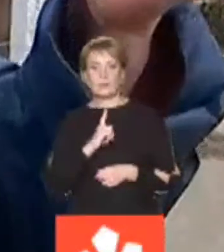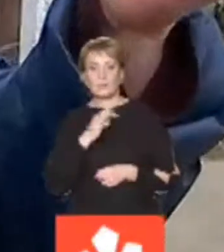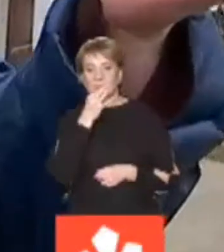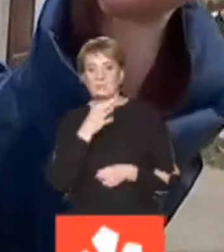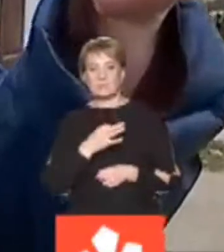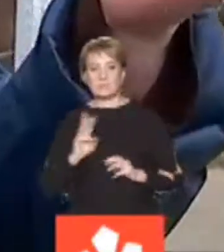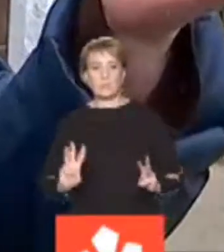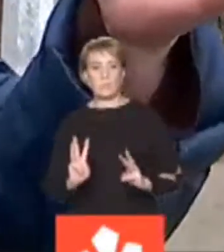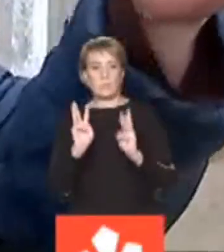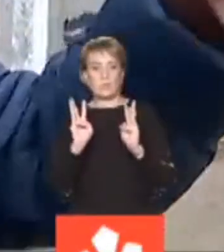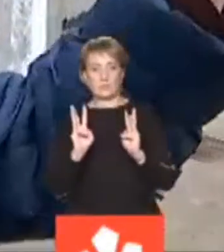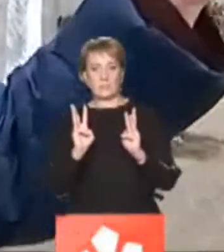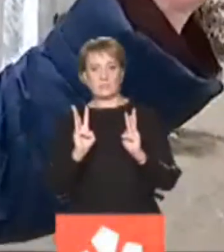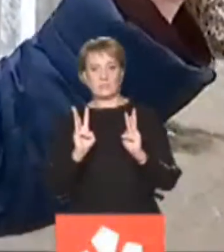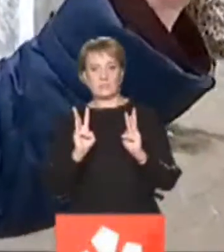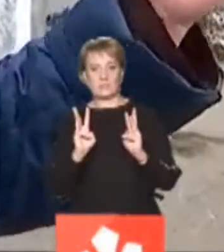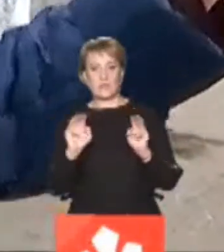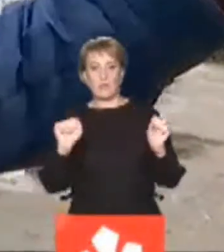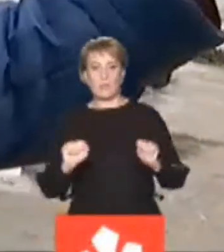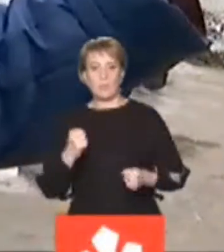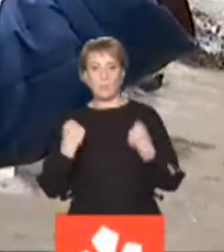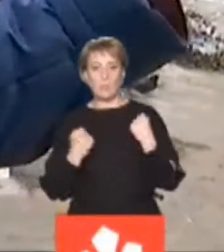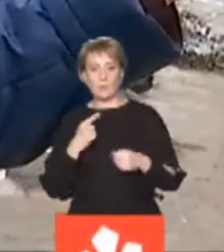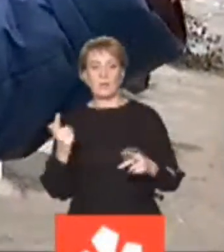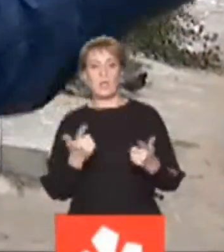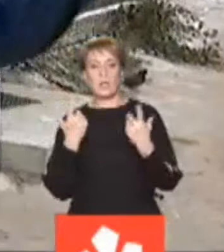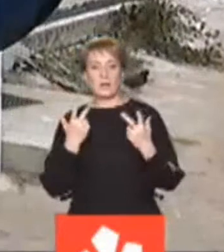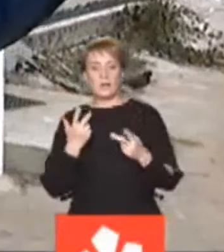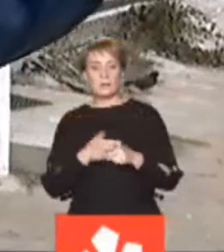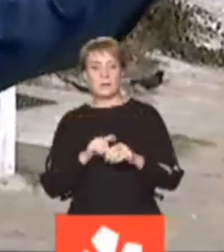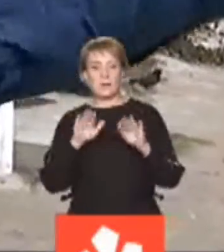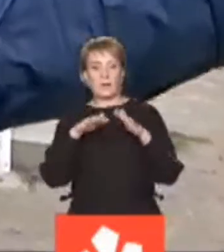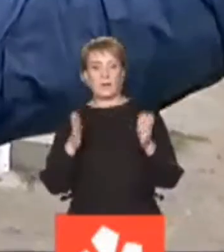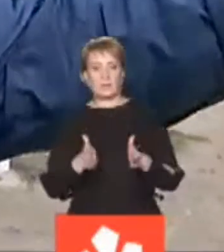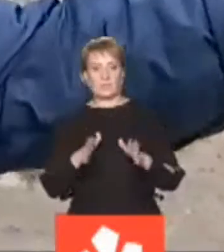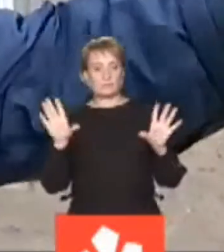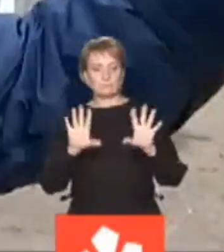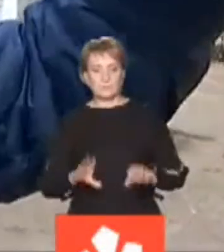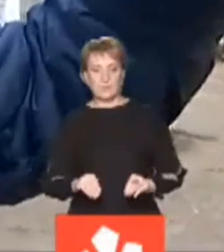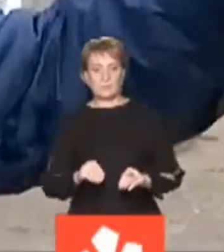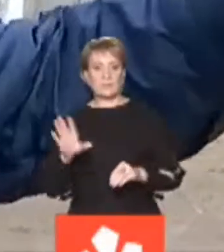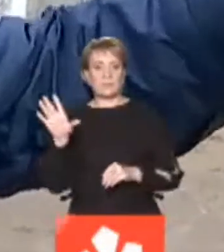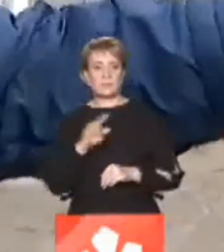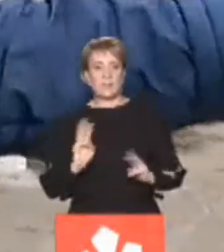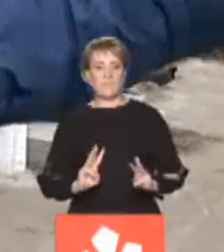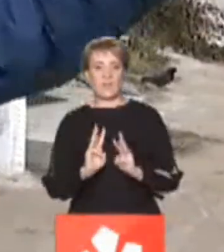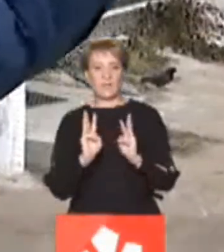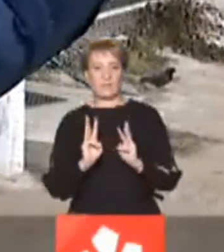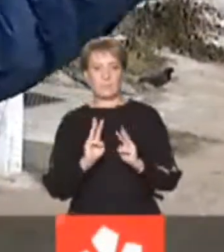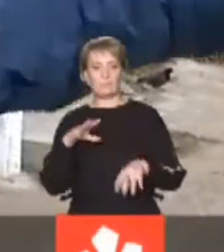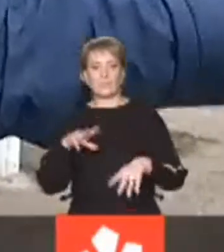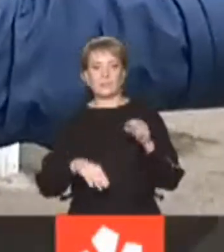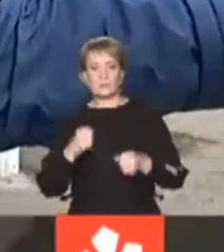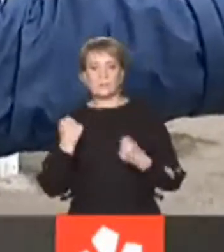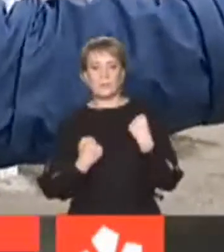що палихає мойка і горять ваші гаражі. Ось ми прибігли, гараж повністю згорів, в гаражі все вигоріло,